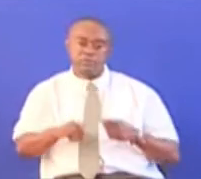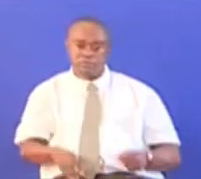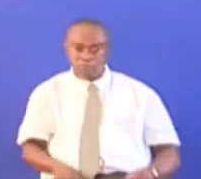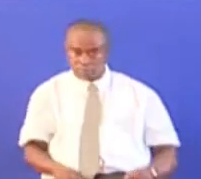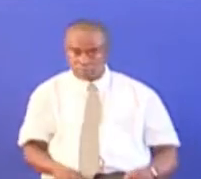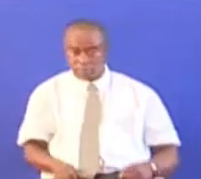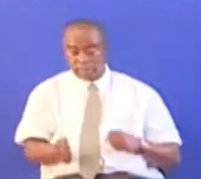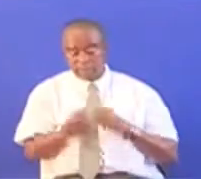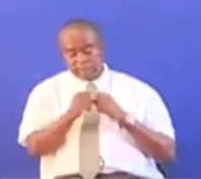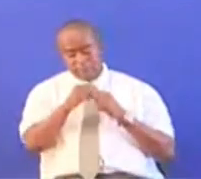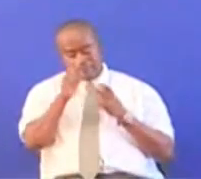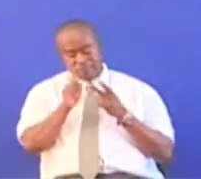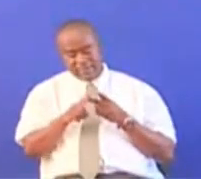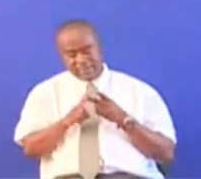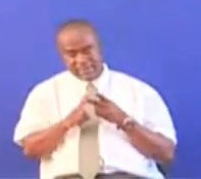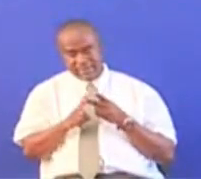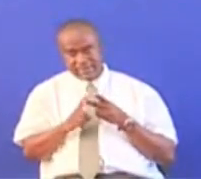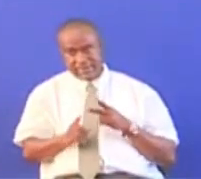La pili